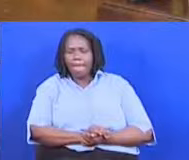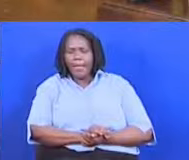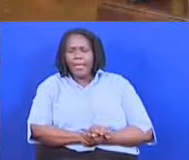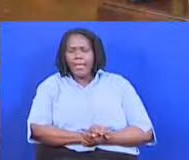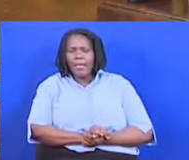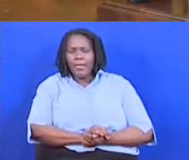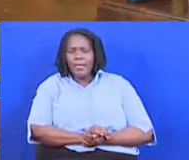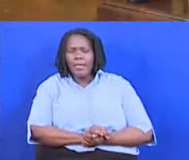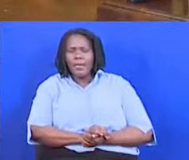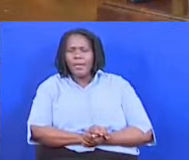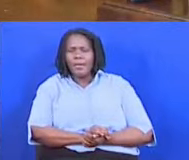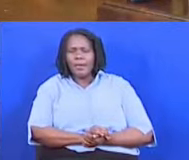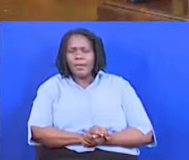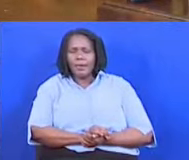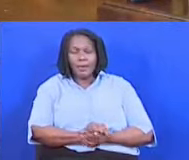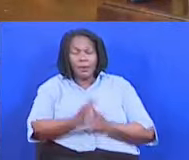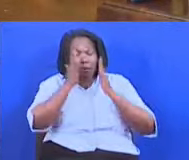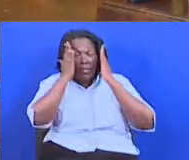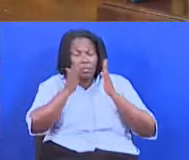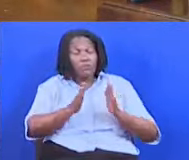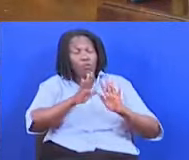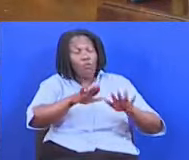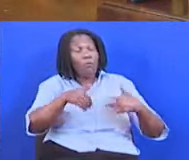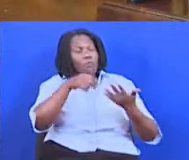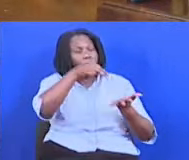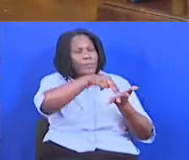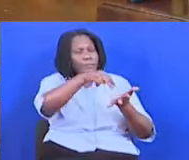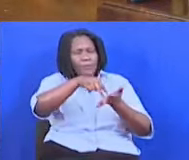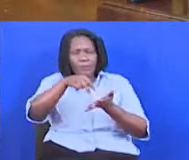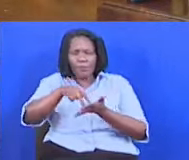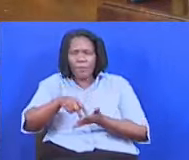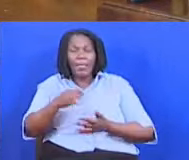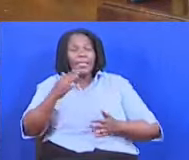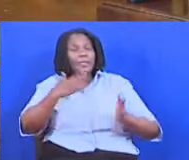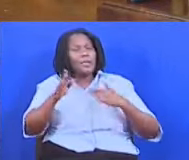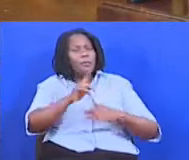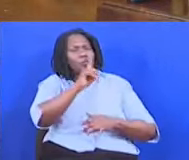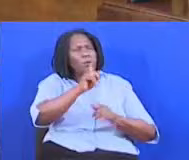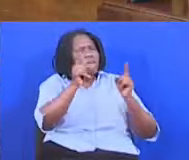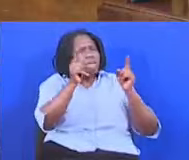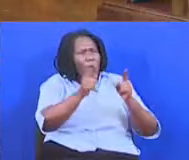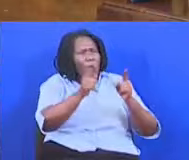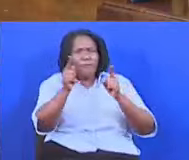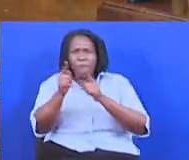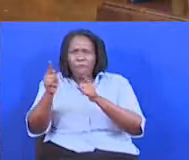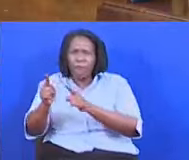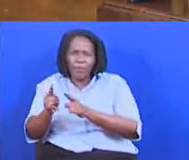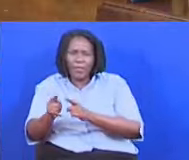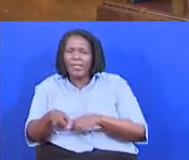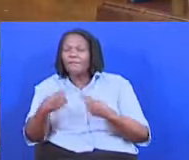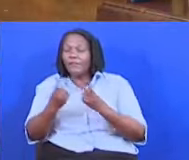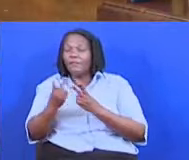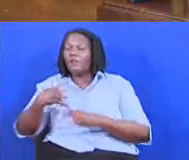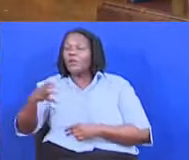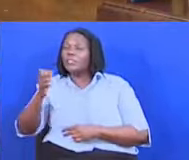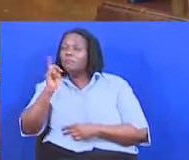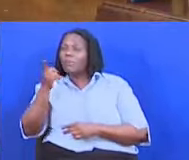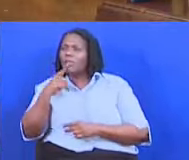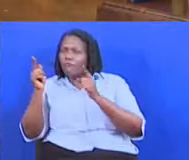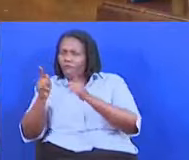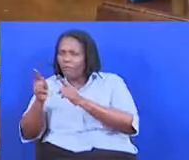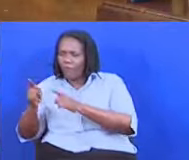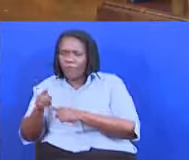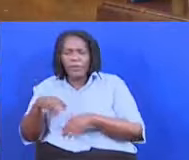Waheshimiwa wabunge mliosimama, nimewaona maswali mafupi. Mheshimiwa Waziri, majibu mafupi. Mheshimiwa